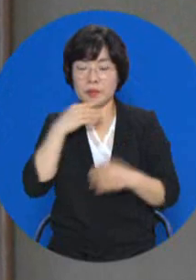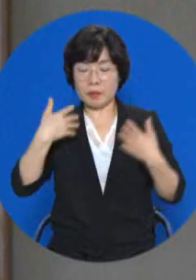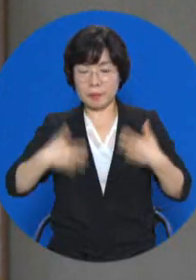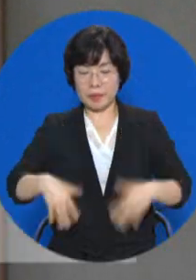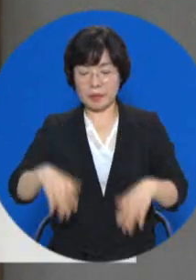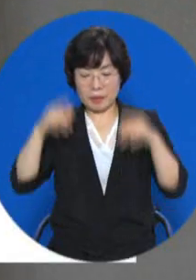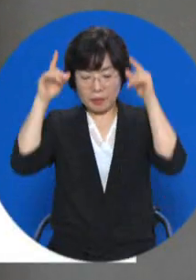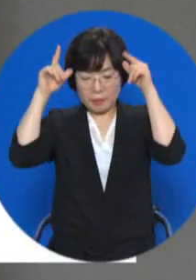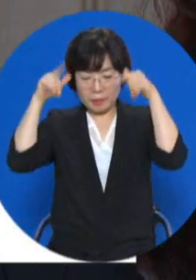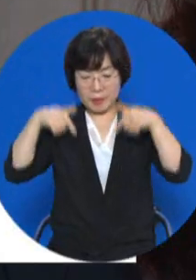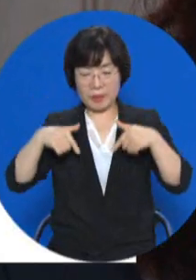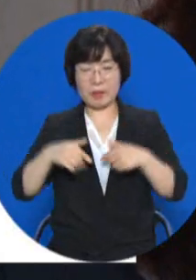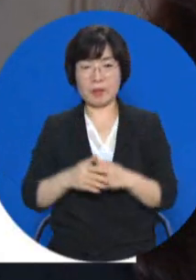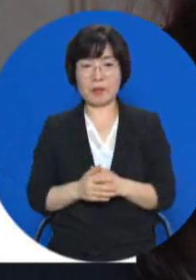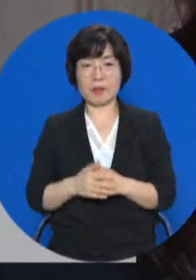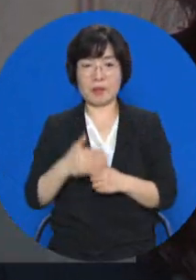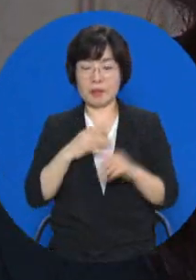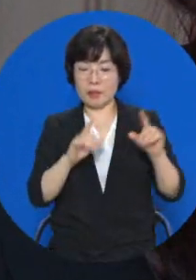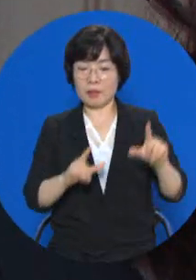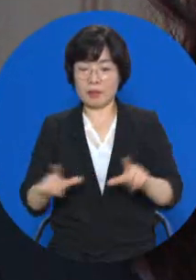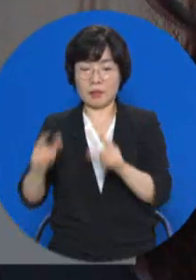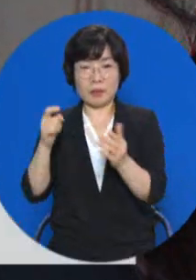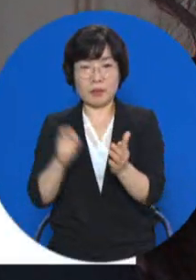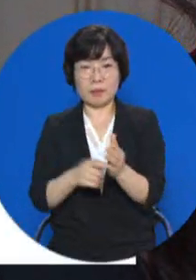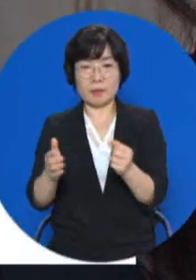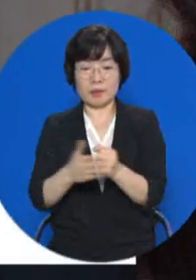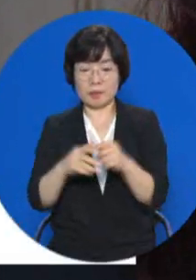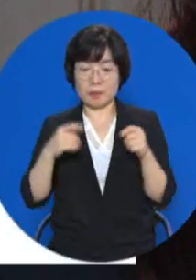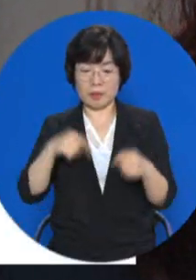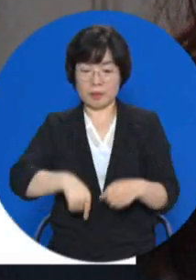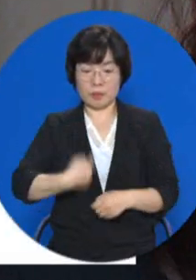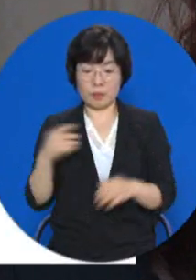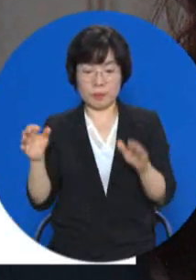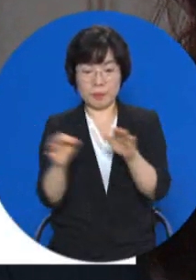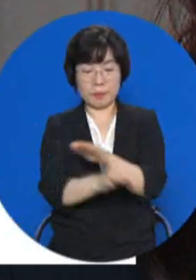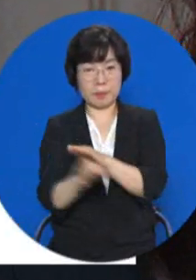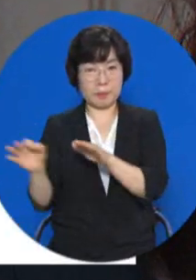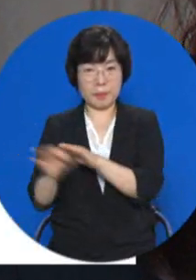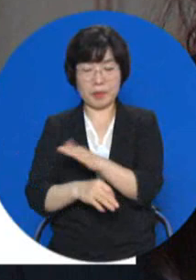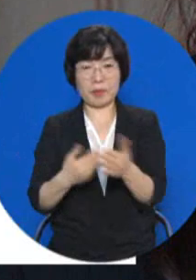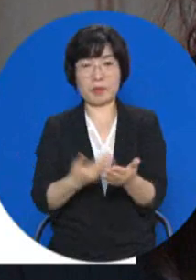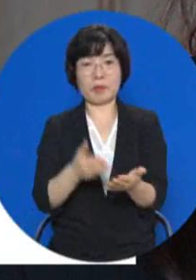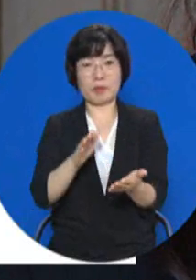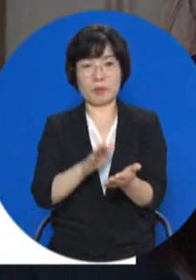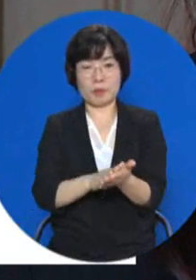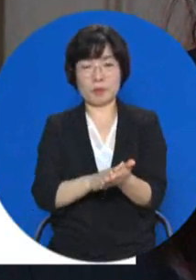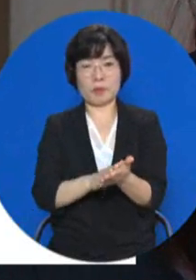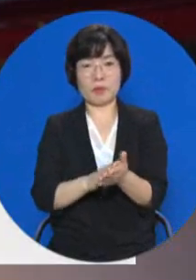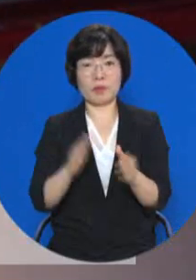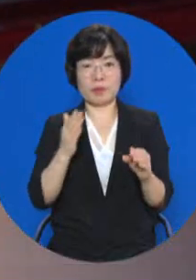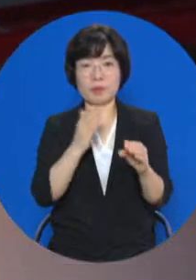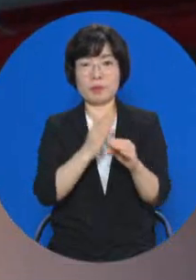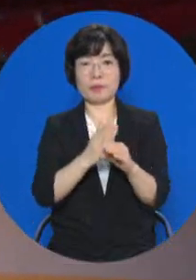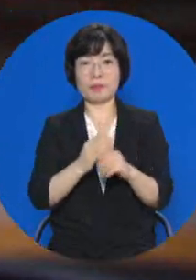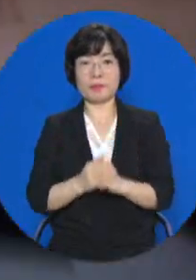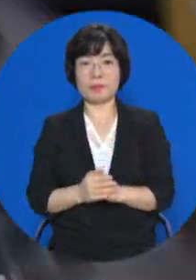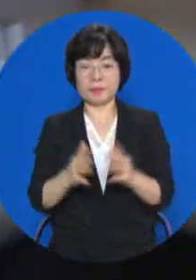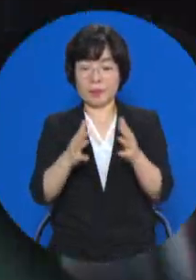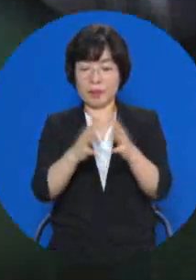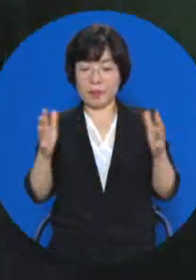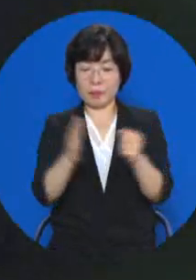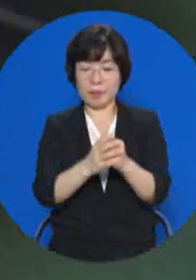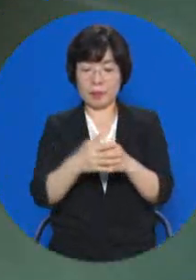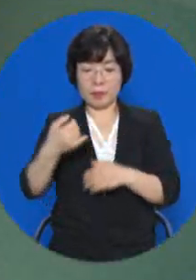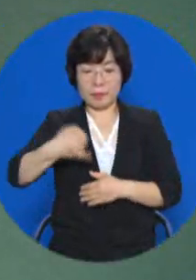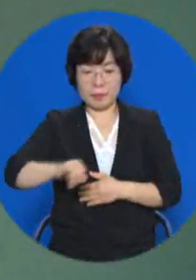지쳐버렸어요. 진짜. 우리는 살기 급하니까 우리가 스스로 결혼해서 하거나 자체적으로 해결하는. 아파트